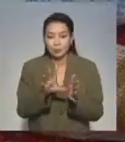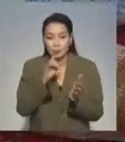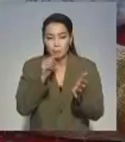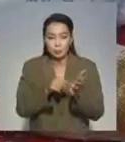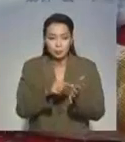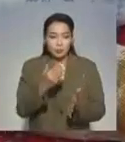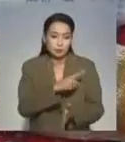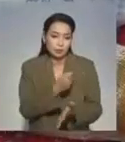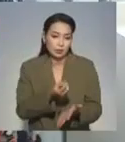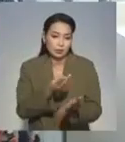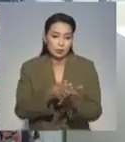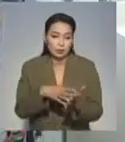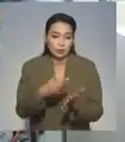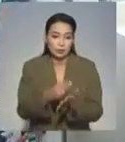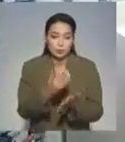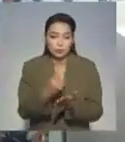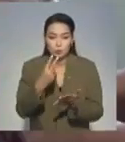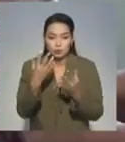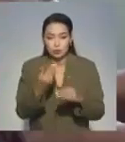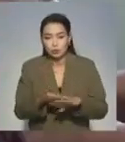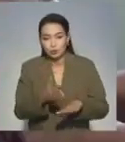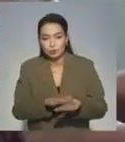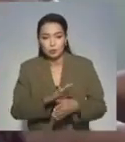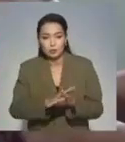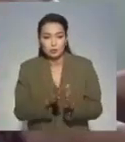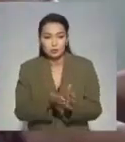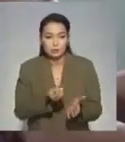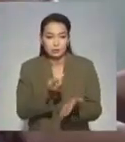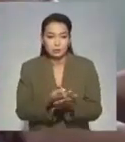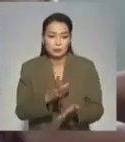етпестен ауруханада жатыр. 20 күндей жансақтау бөлімінде болды.